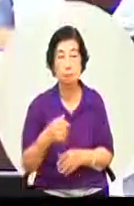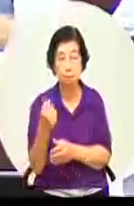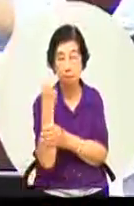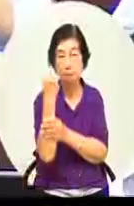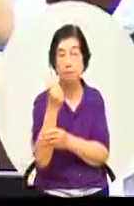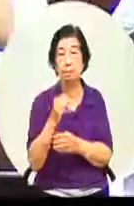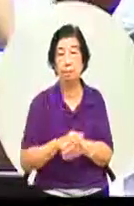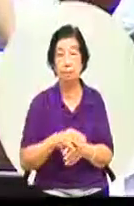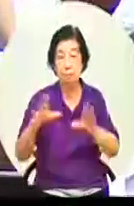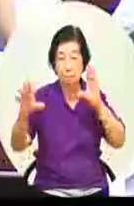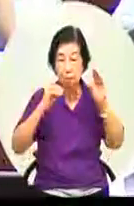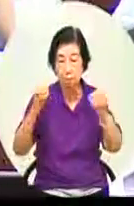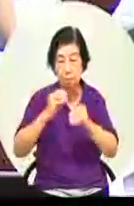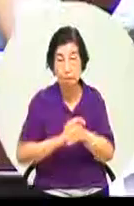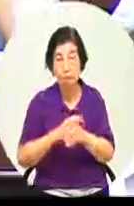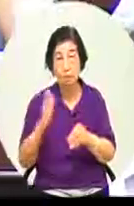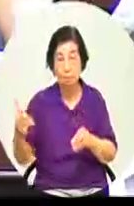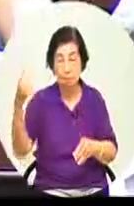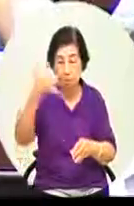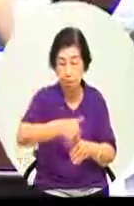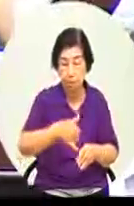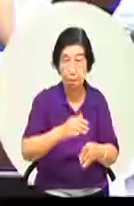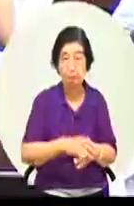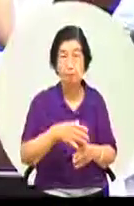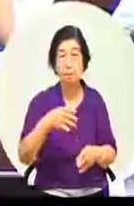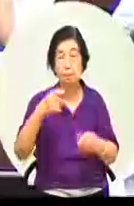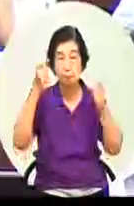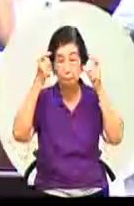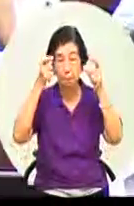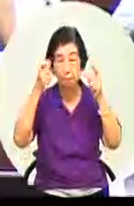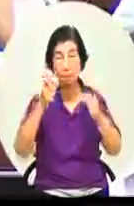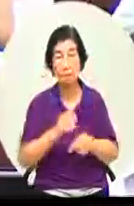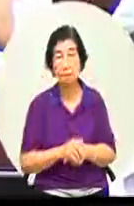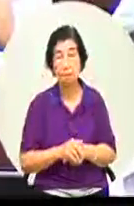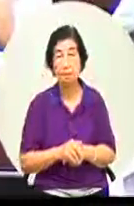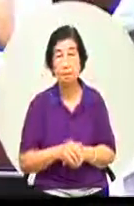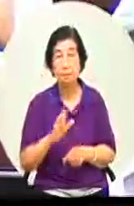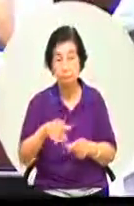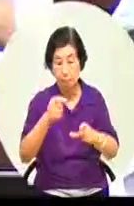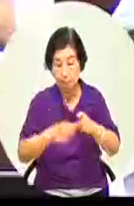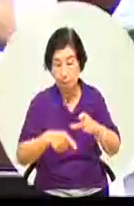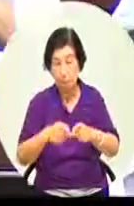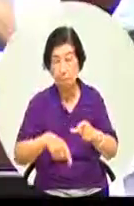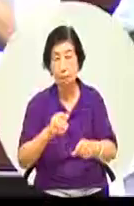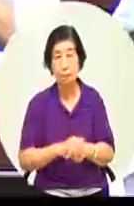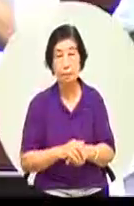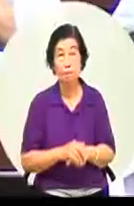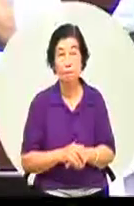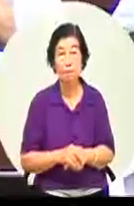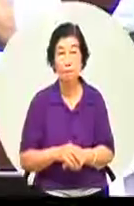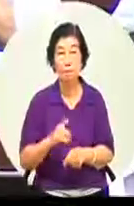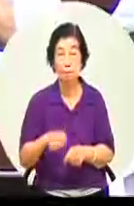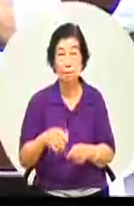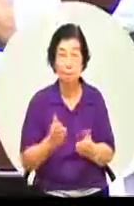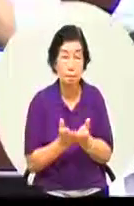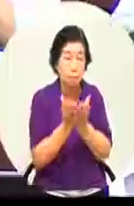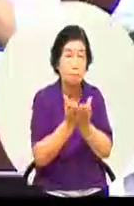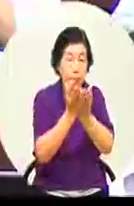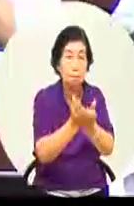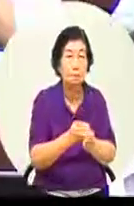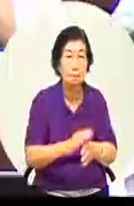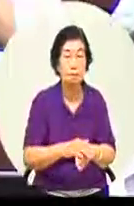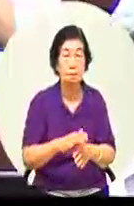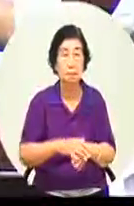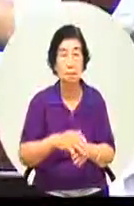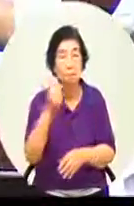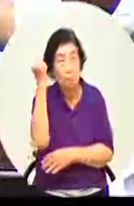多的资源到南部，所以他们才这样说。那其实那位业者也在之前我们有一些泛舟的行程，其实他的住宿都是爆